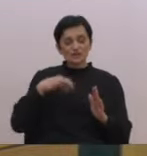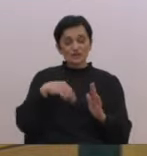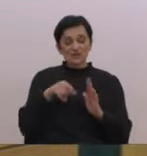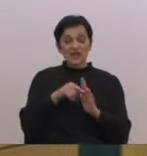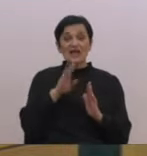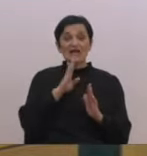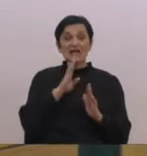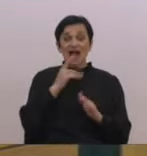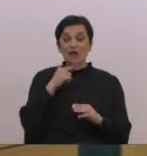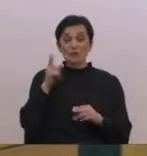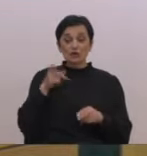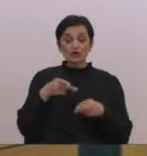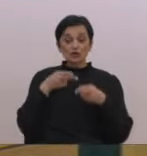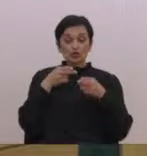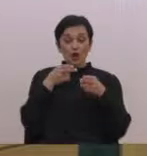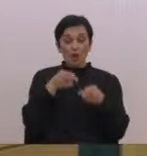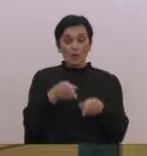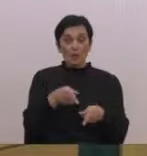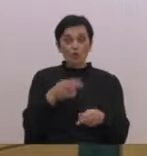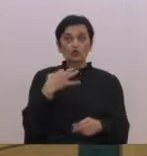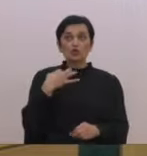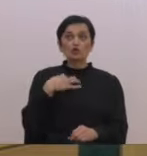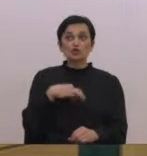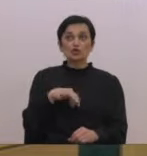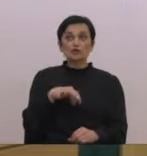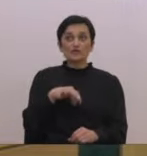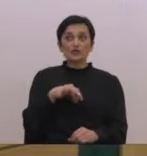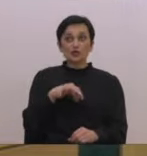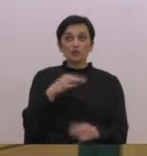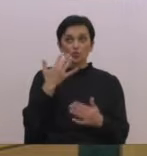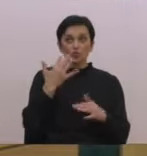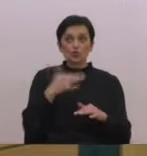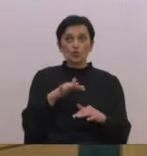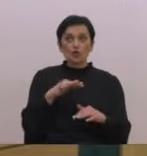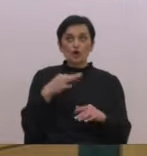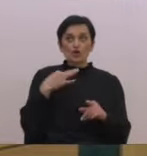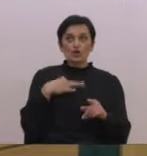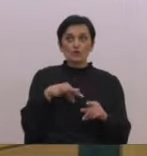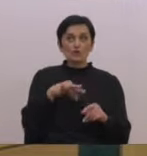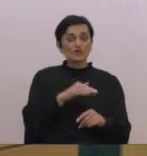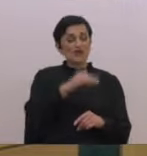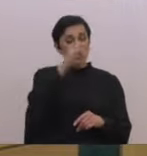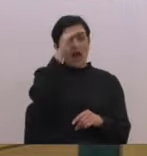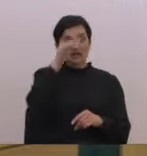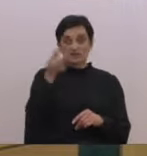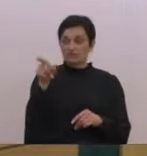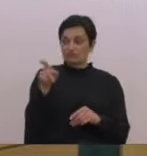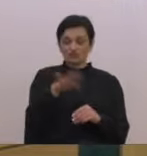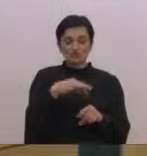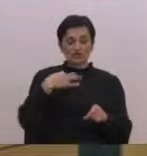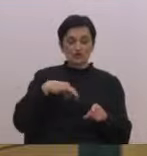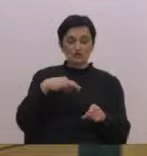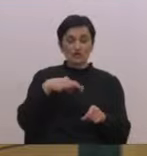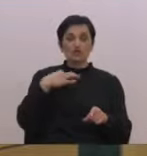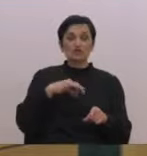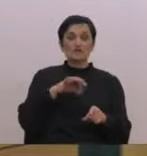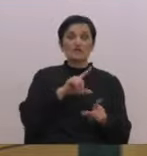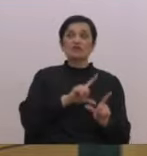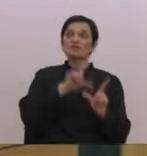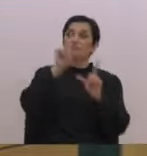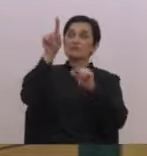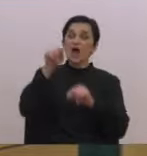ქალბატონი ჩამოვიდა, შვილების დამტოვებელი იპოვეს უკვე შვილებმა, გაზრდილმა შვილებმა და ეხა შვილები წავიდნენ ემიგრაციაში.